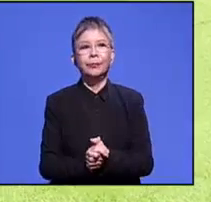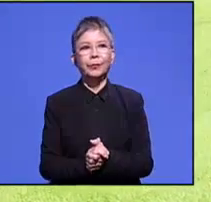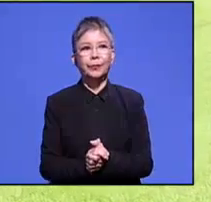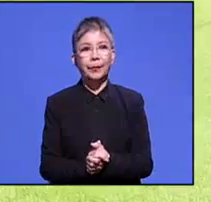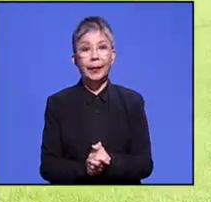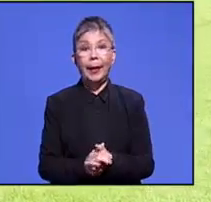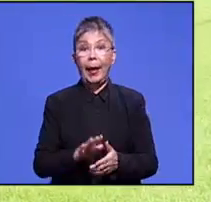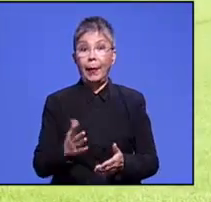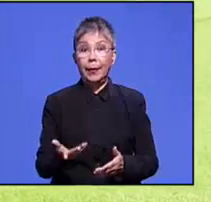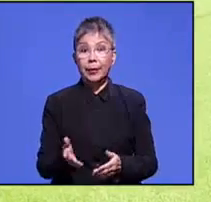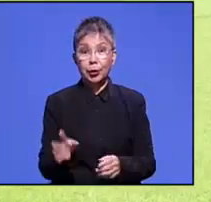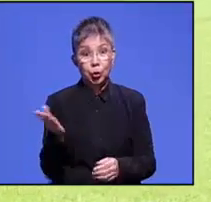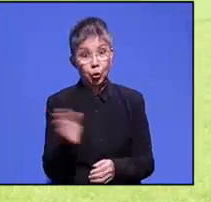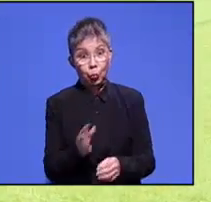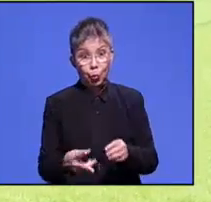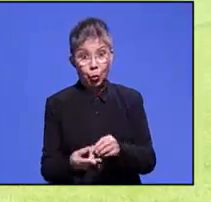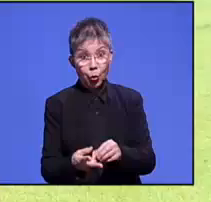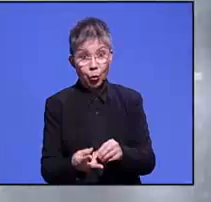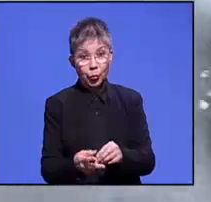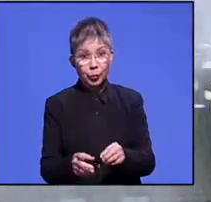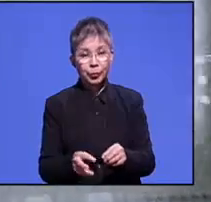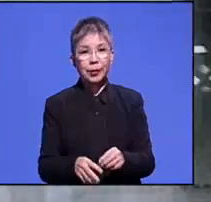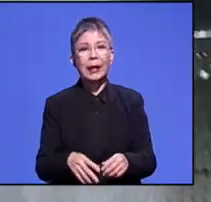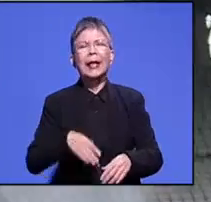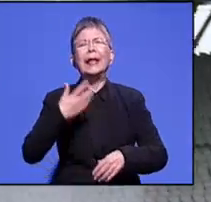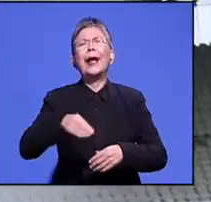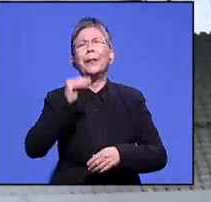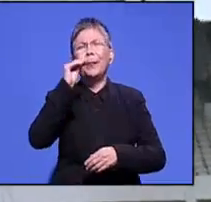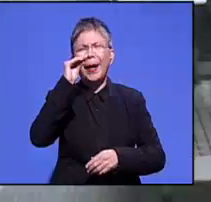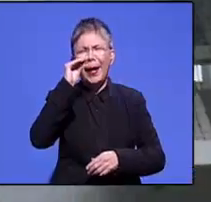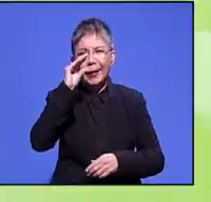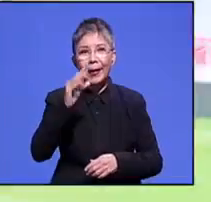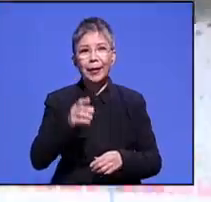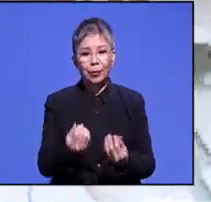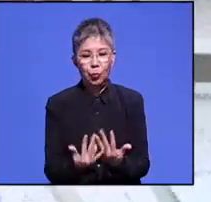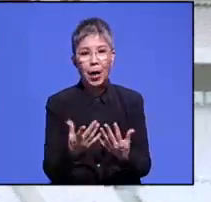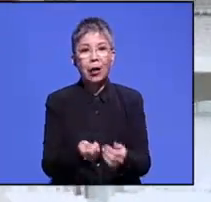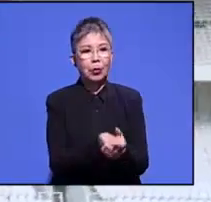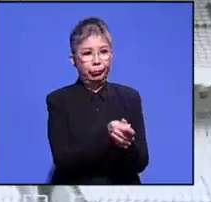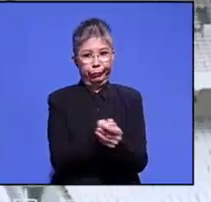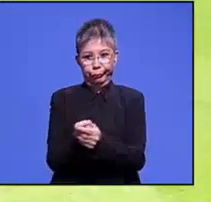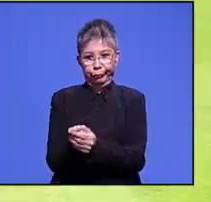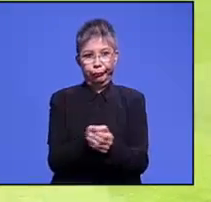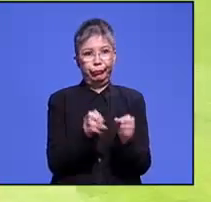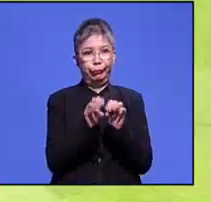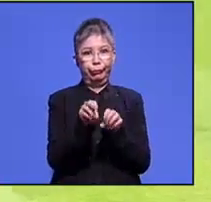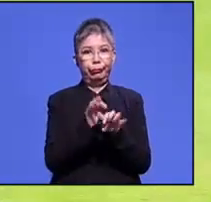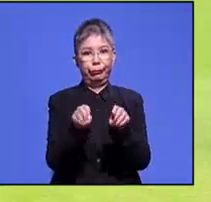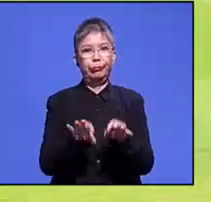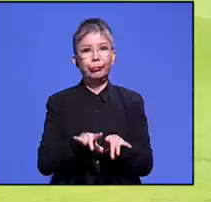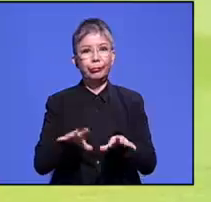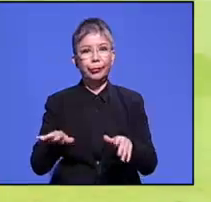Tapi sebelum dipotong rumput harus disiram setiap pagi Hai teteh teteh teteh teteh